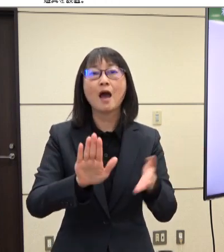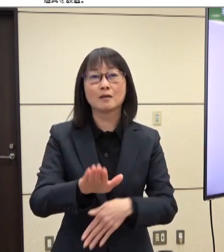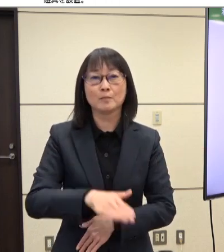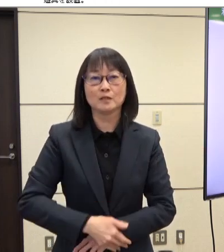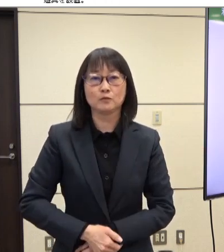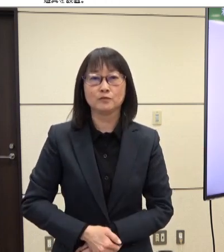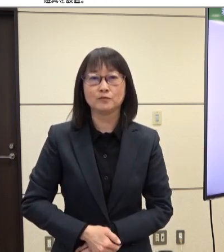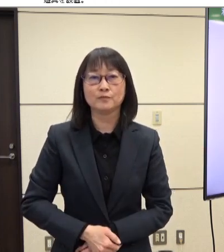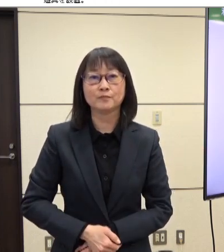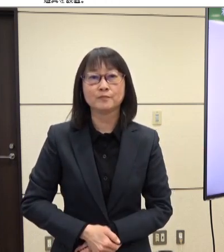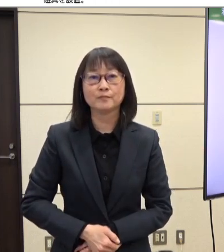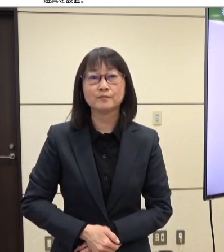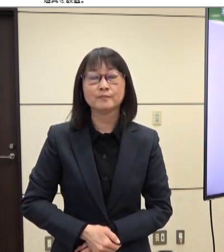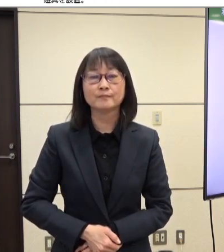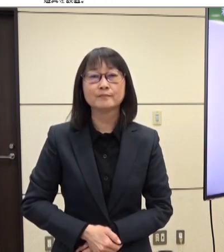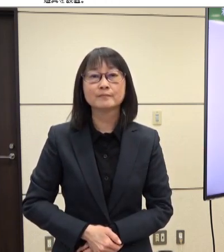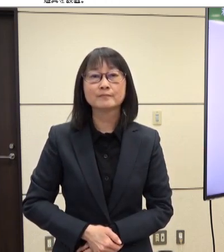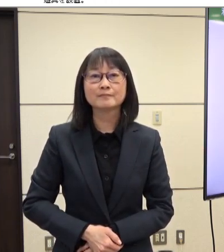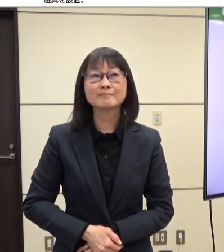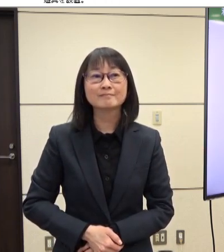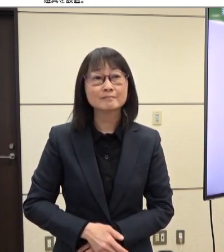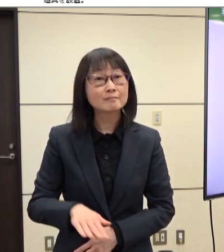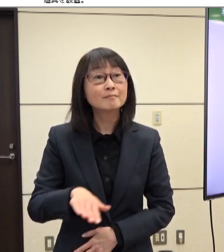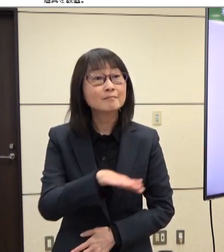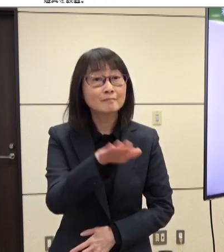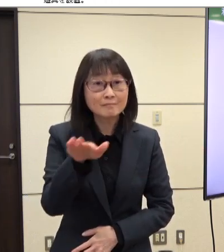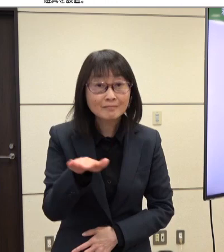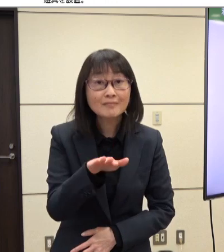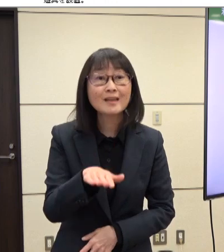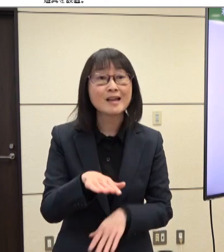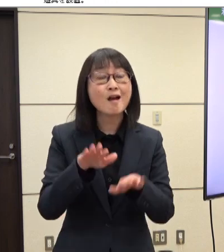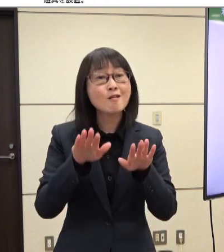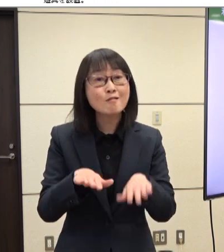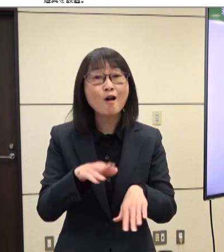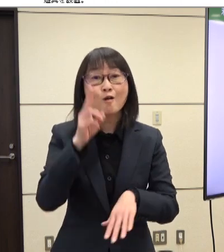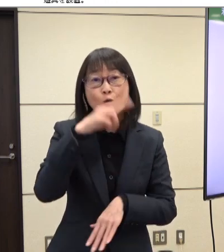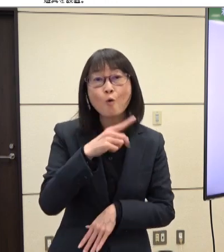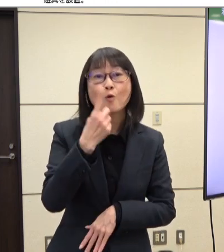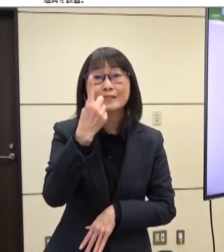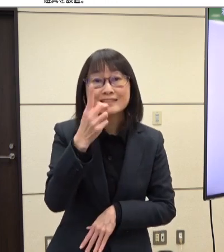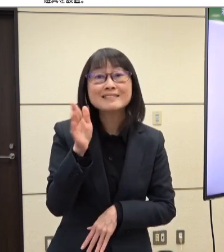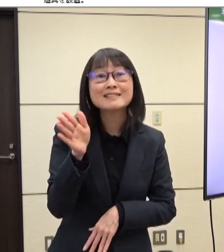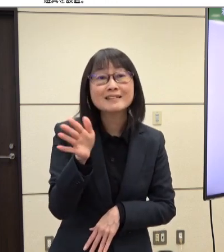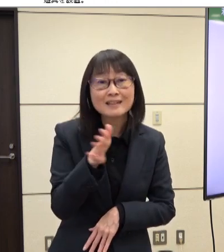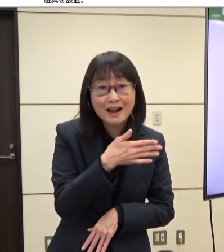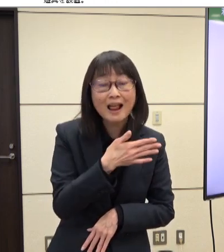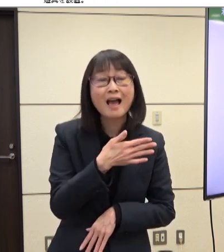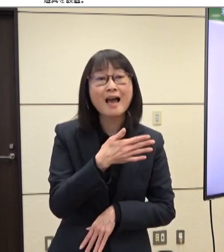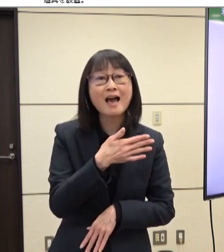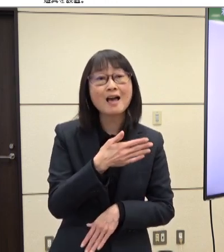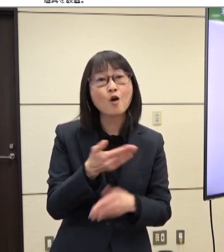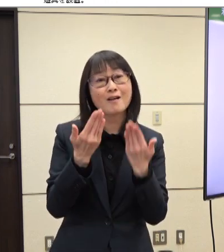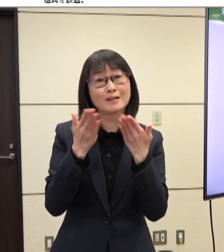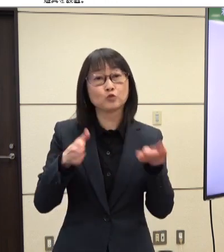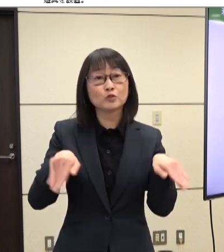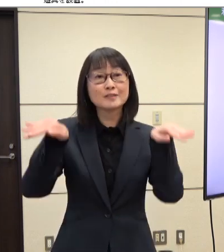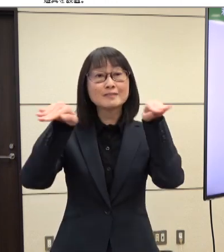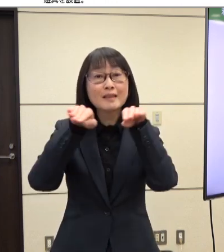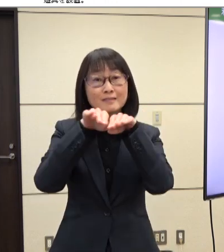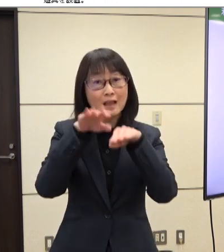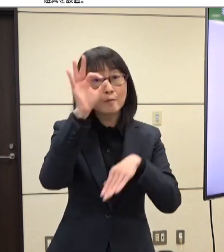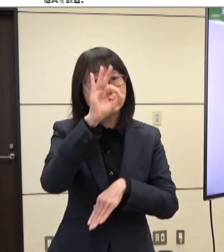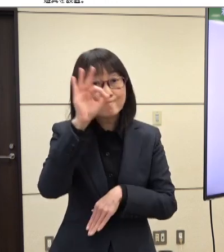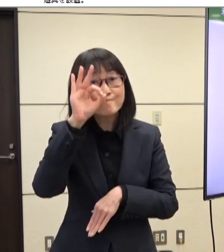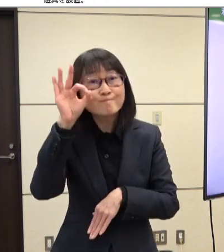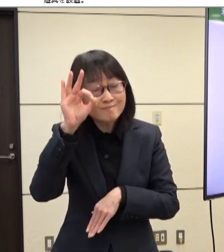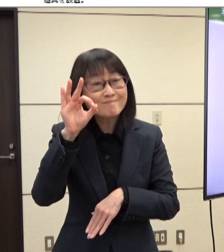ります。そして報道機関の皆さんには本日の1時から内覧会を実施をいたしますので、